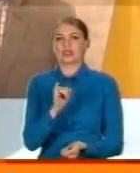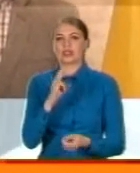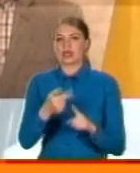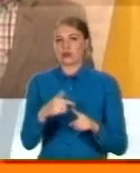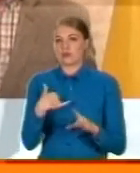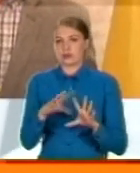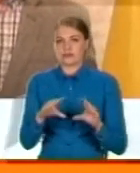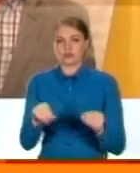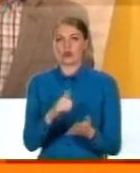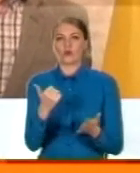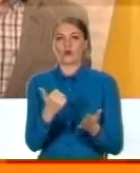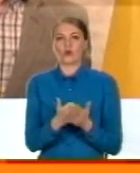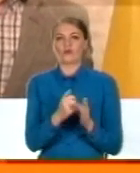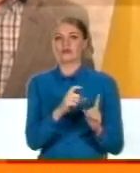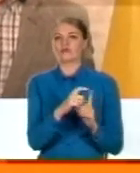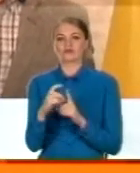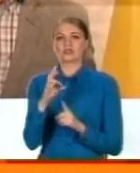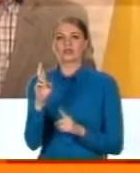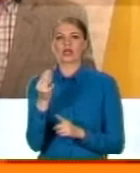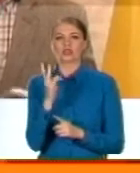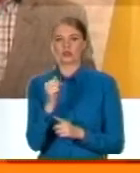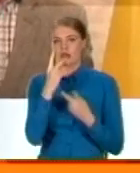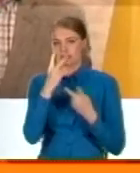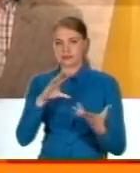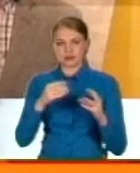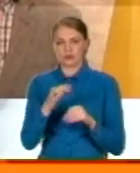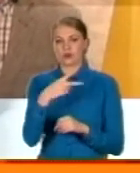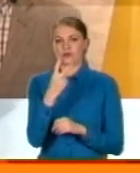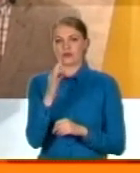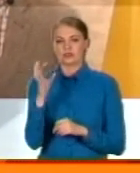тому в мене все. Головні меседжі Яценюка на засіданні уряду. Дивіться вже о